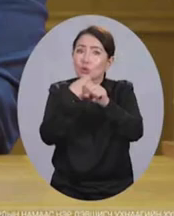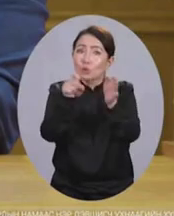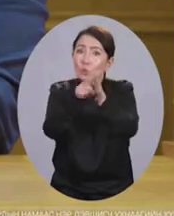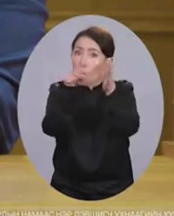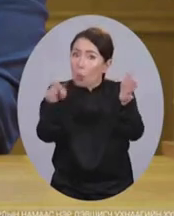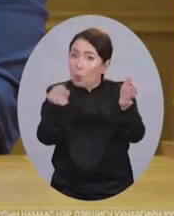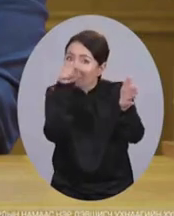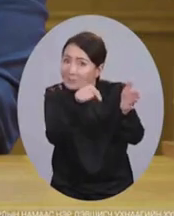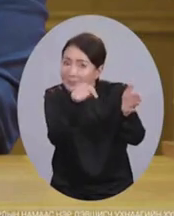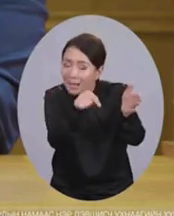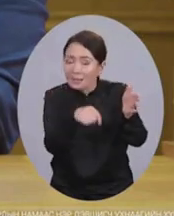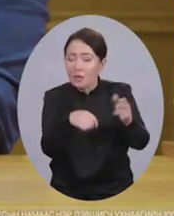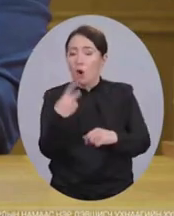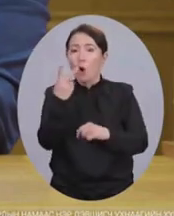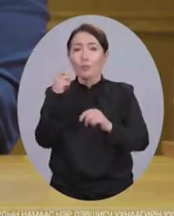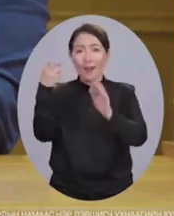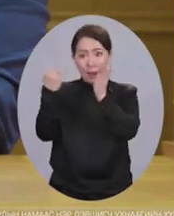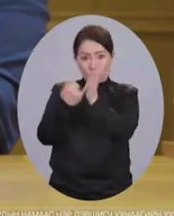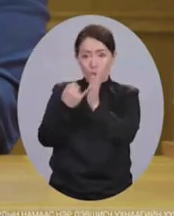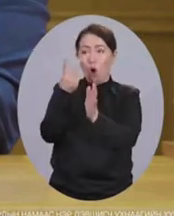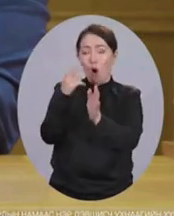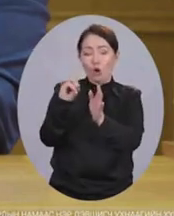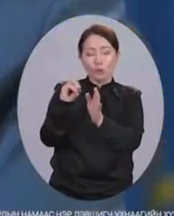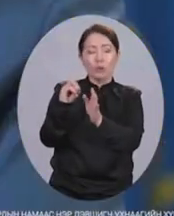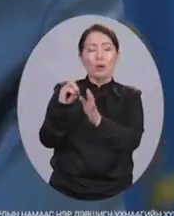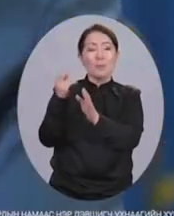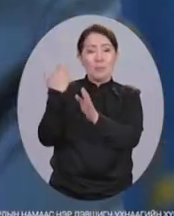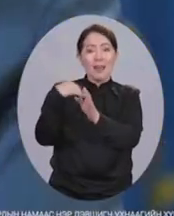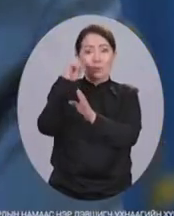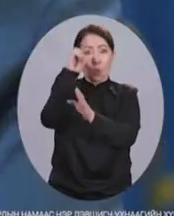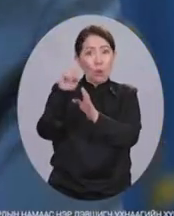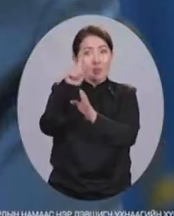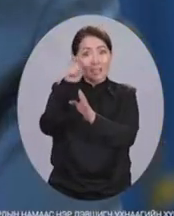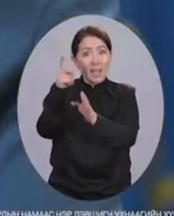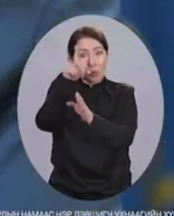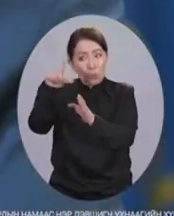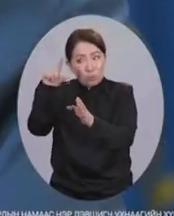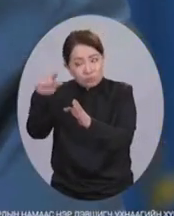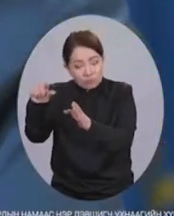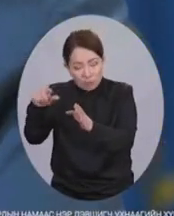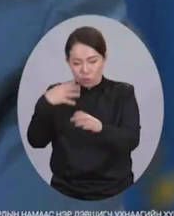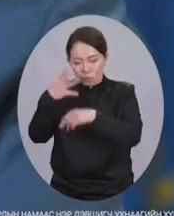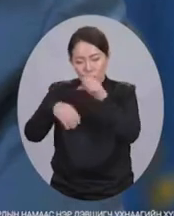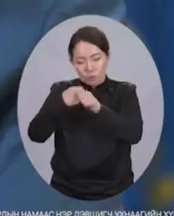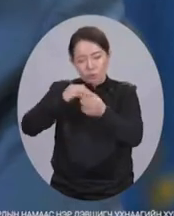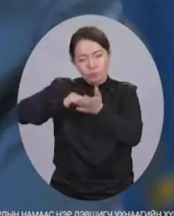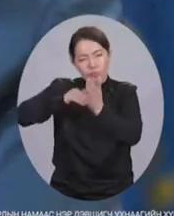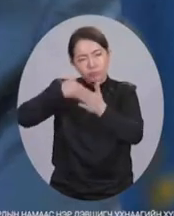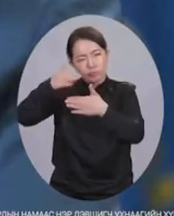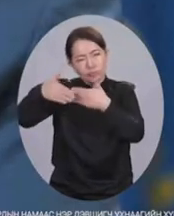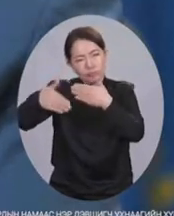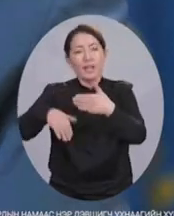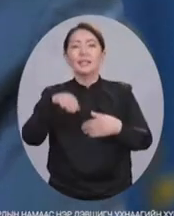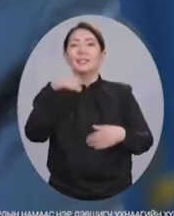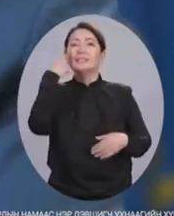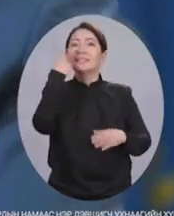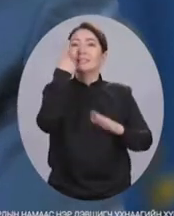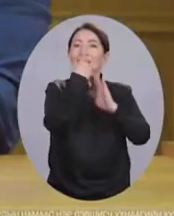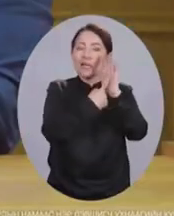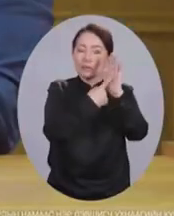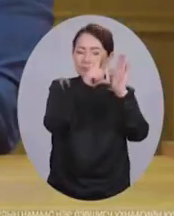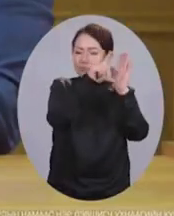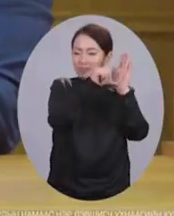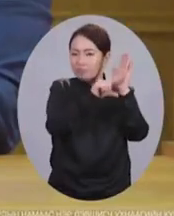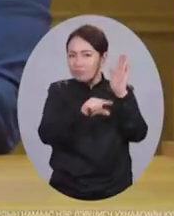хугацаанд 2016 онд 20 орчим байсан зээлийн хүү. За энэ 4 жилийн төлөвлөгөө бол бид сарын 1 орон